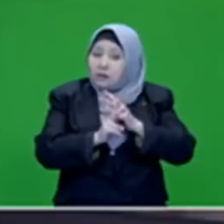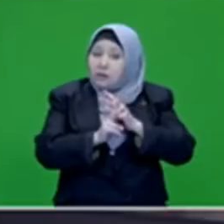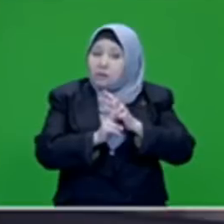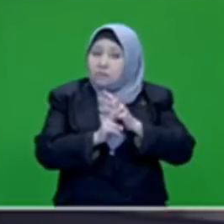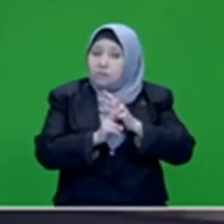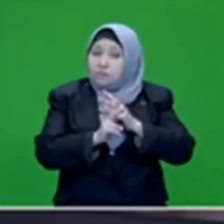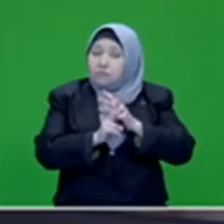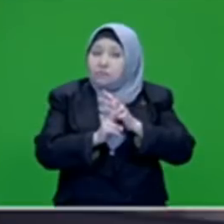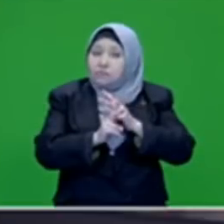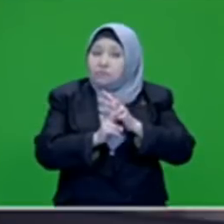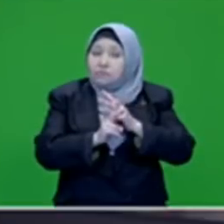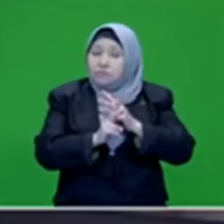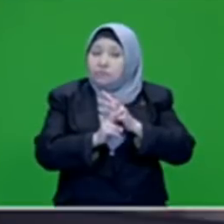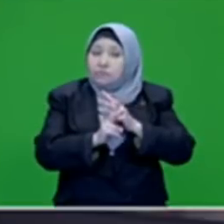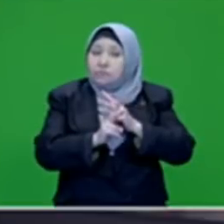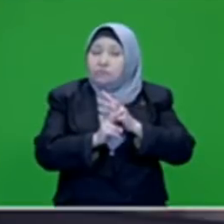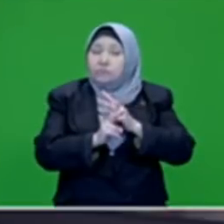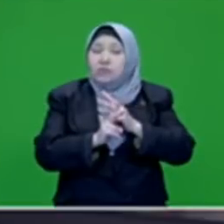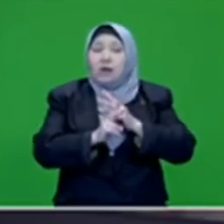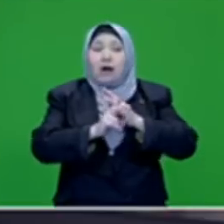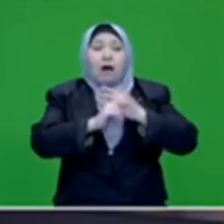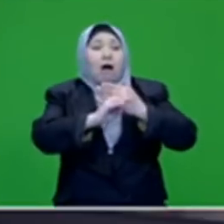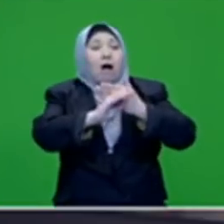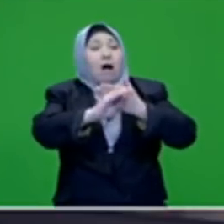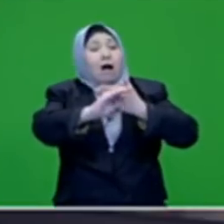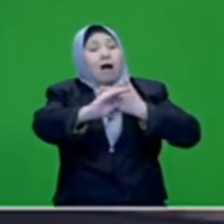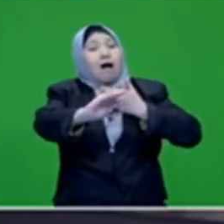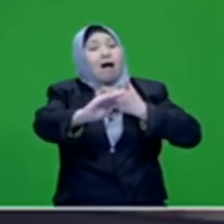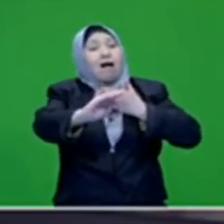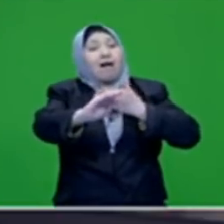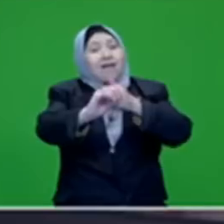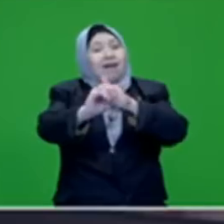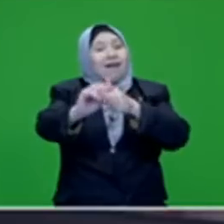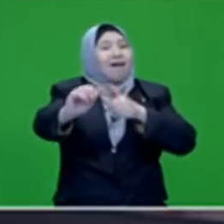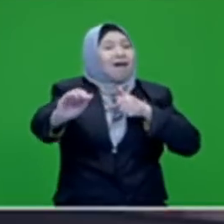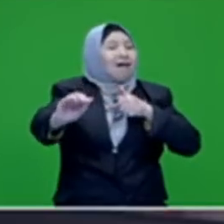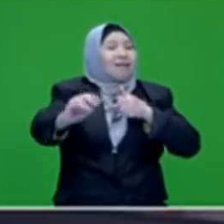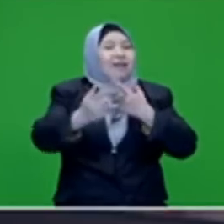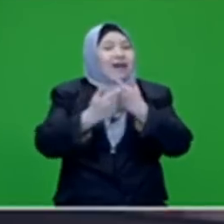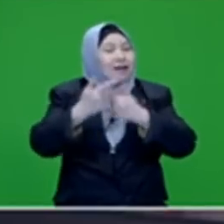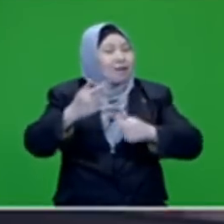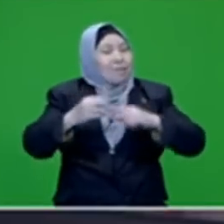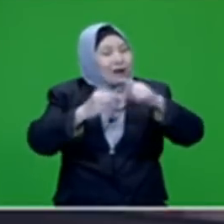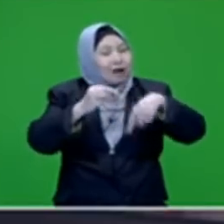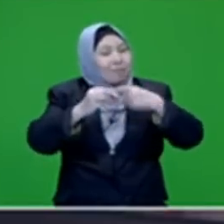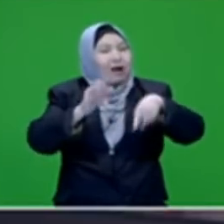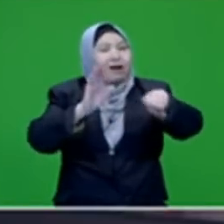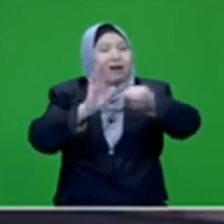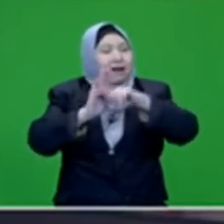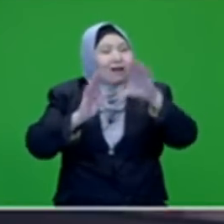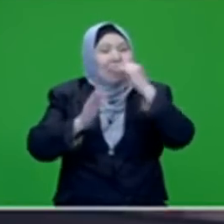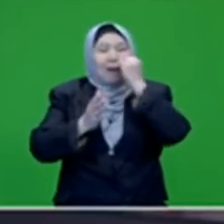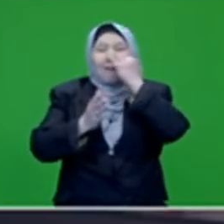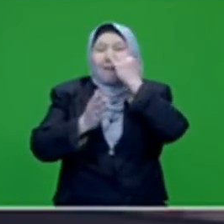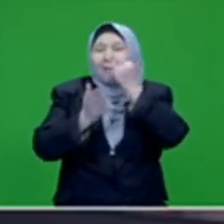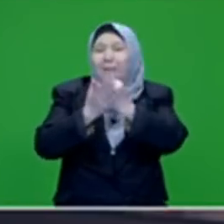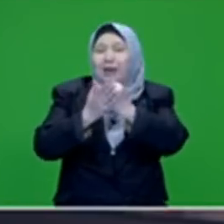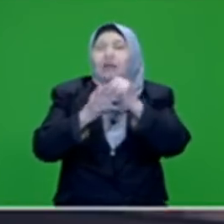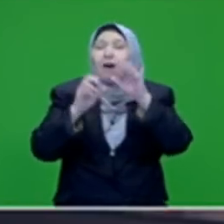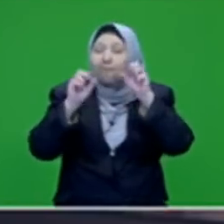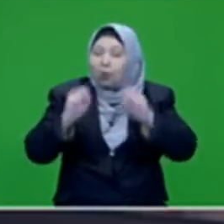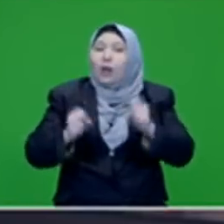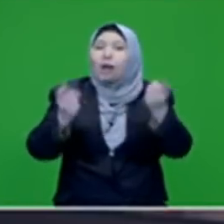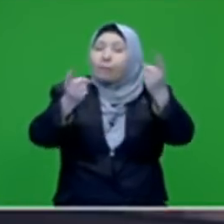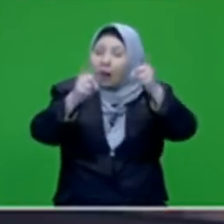su awal fahsya, terhindar daripada perkara keburukan dan perkara kekejian yang boleh